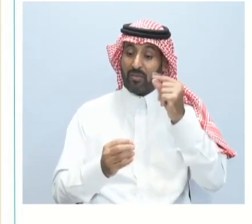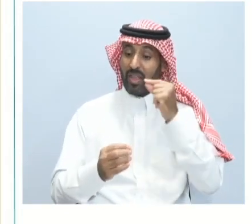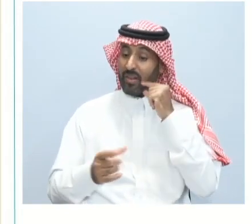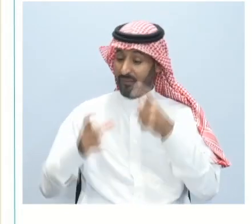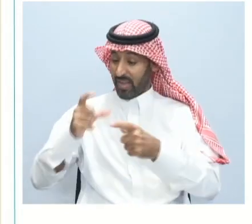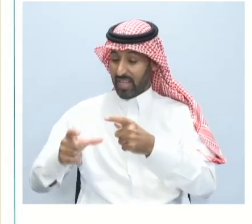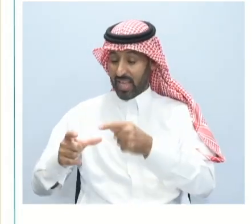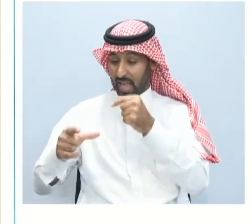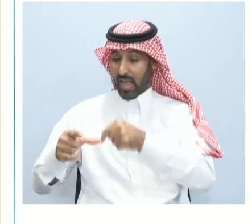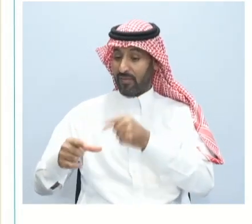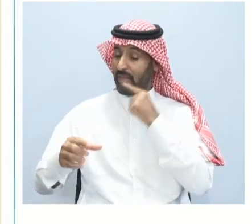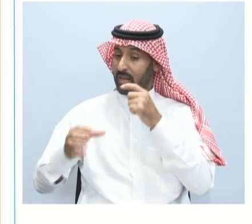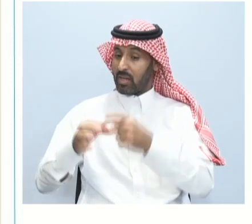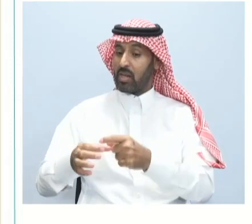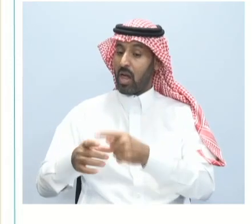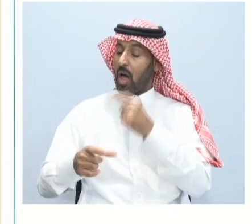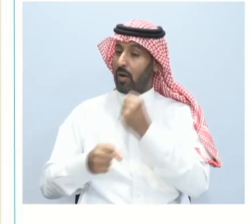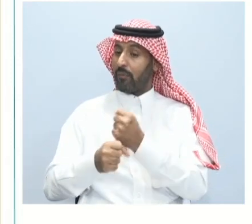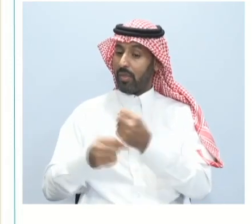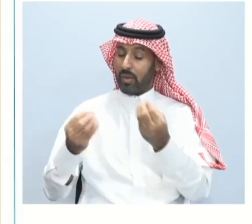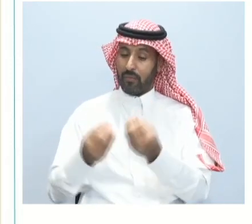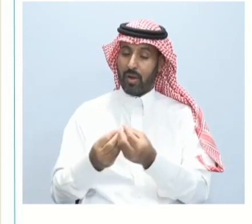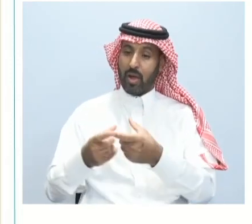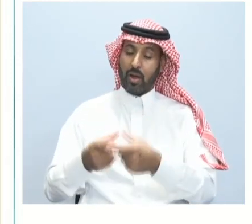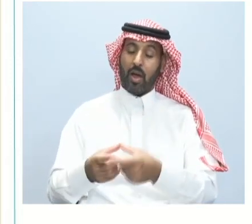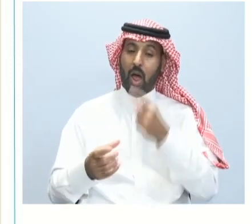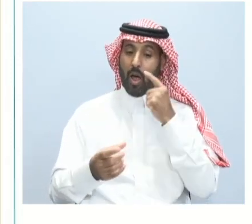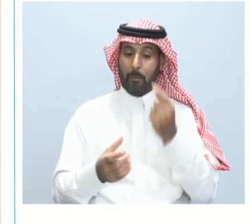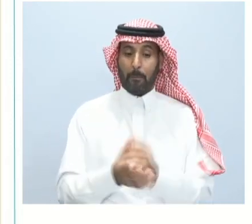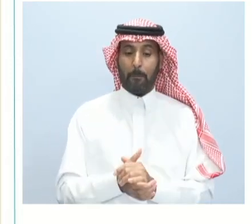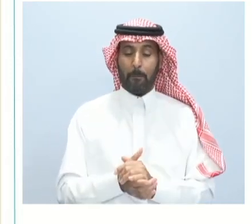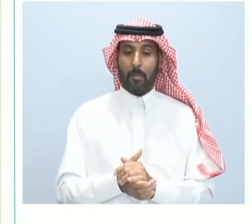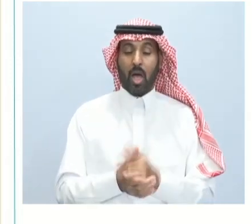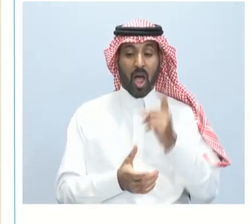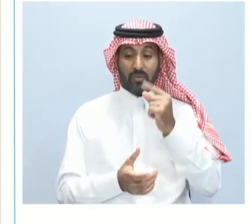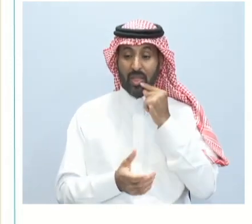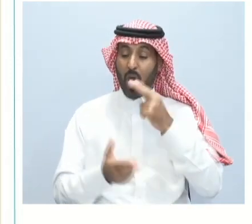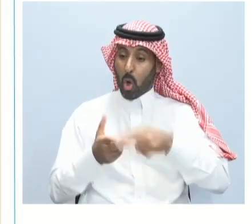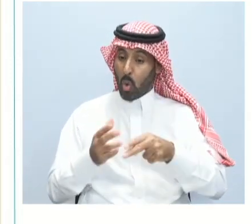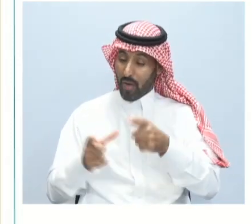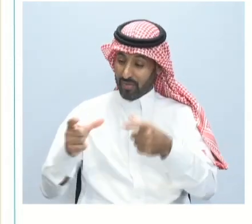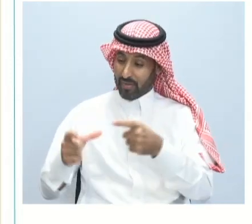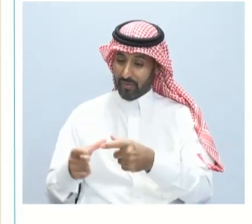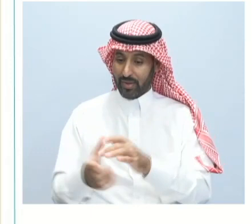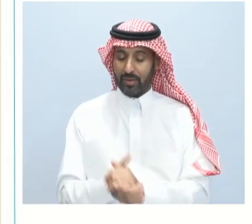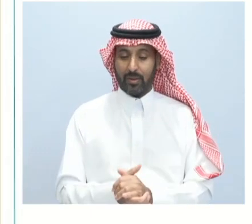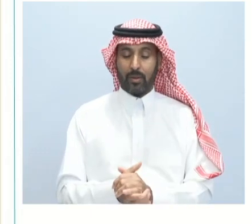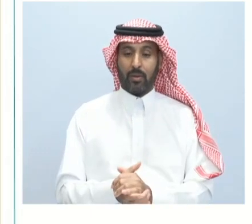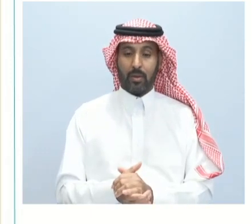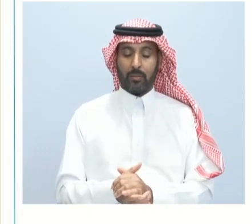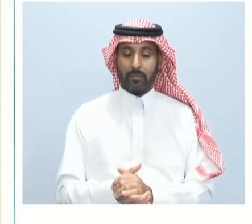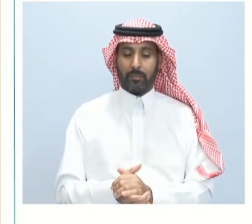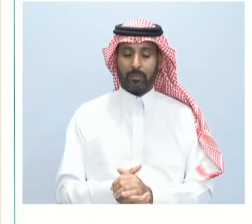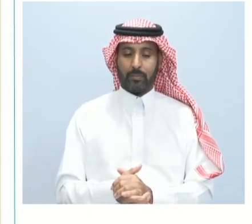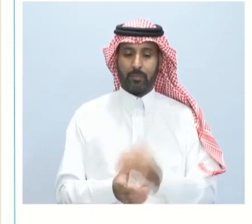بالستيم ومازال فاضيه مازال الى الان القائمه لم تعبى بافضل الحلول لانه ما زلنا في بدايه المقطع